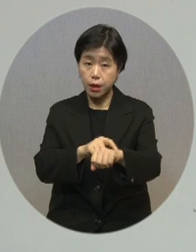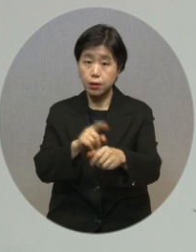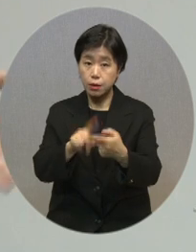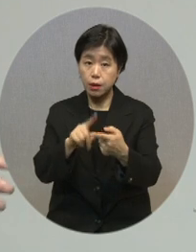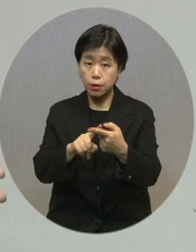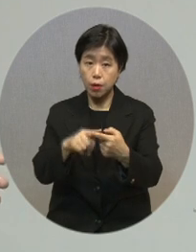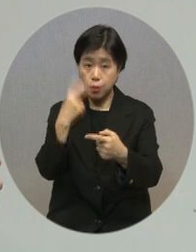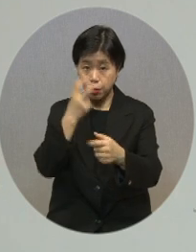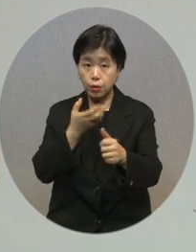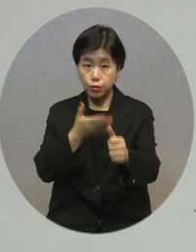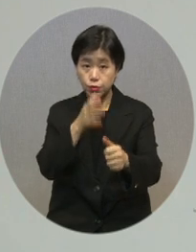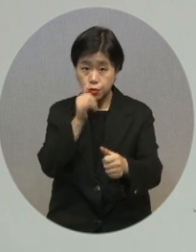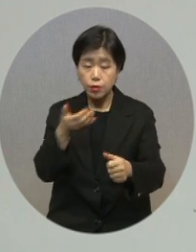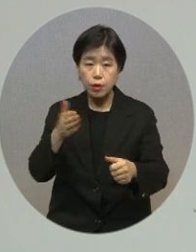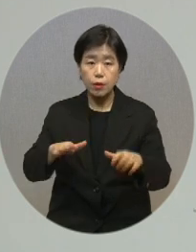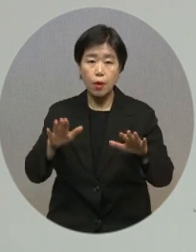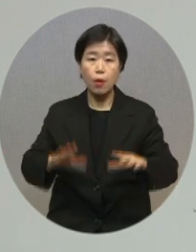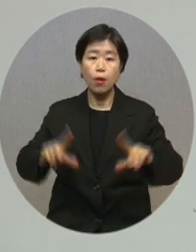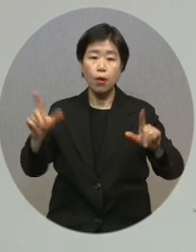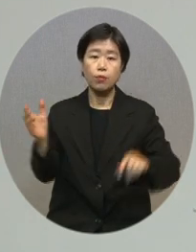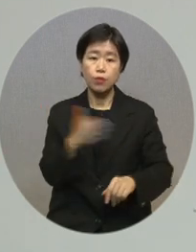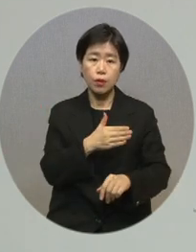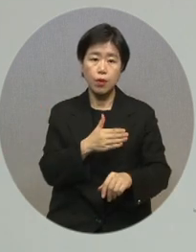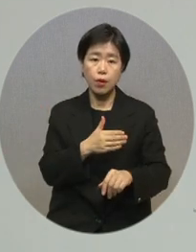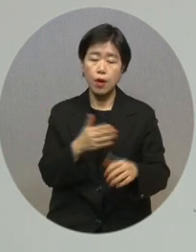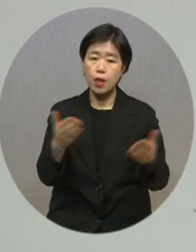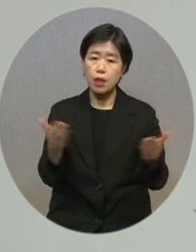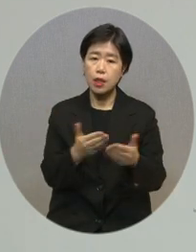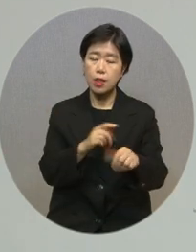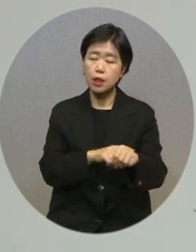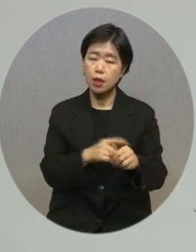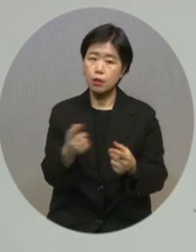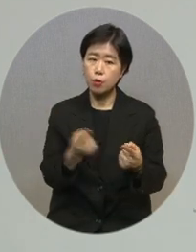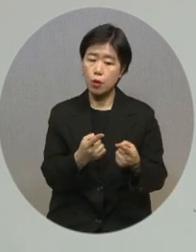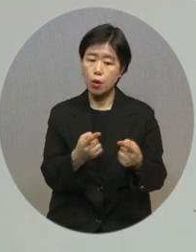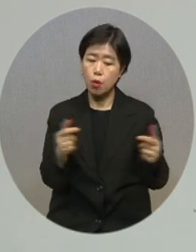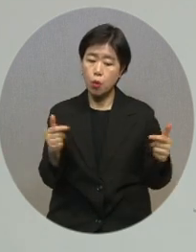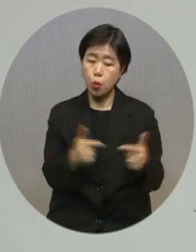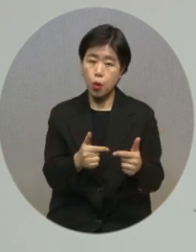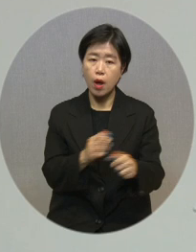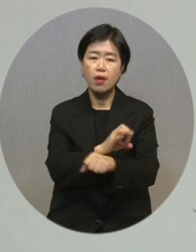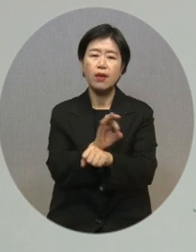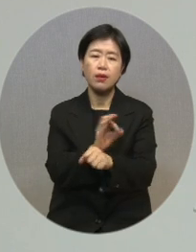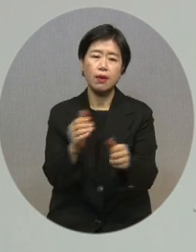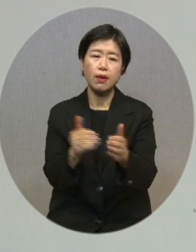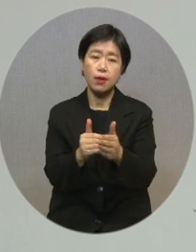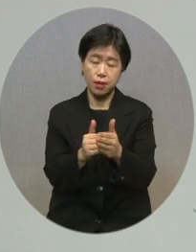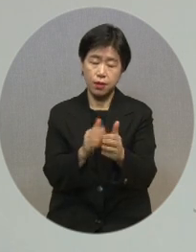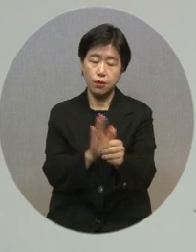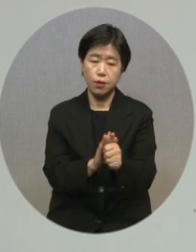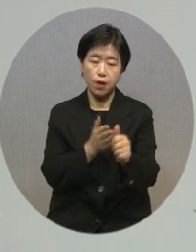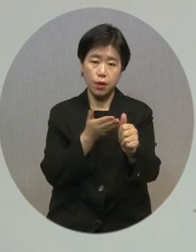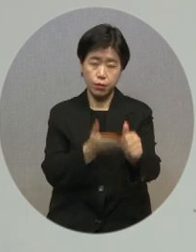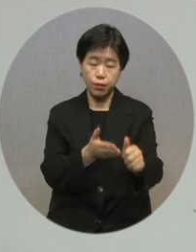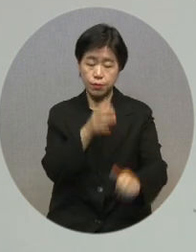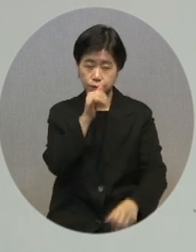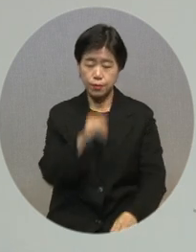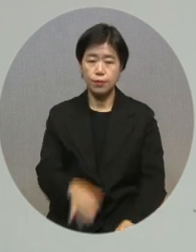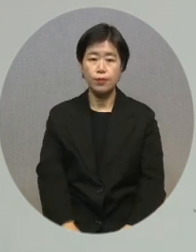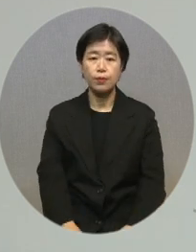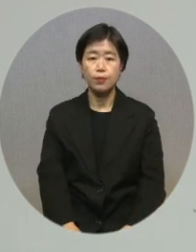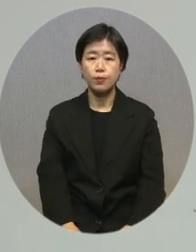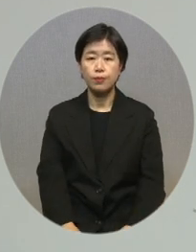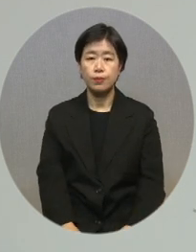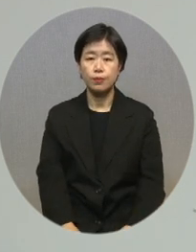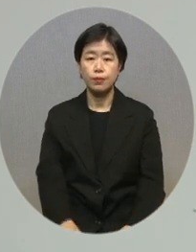올해부터는 10시간까지 그 지원해 드리는 방향으로 그렇게 해서 부모들이 그 육아기 근로 시간 단축을 좀 쉽게 사용할 수 있도록